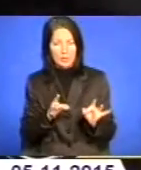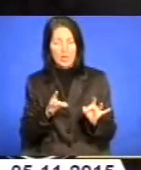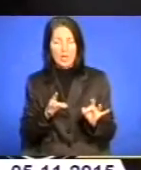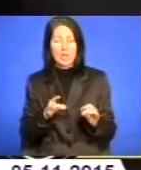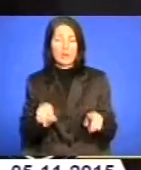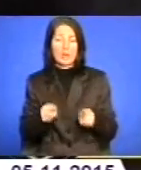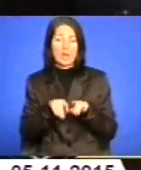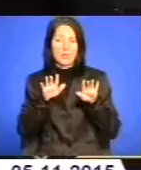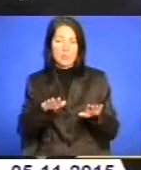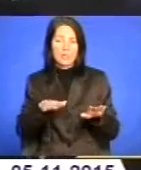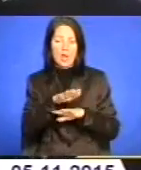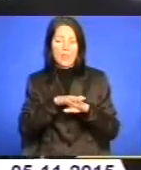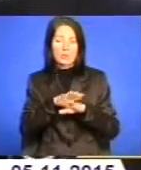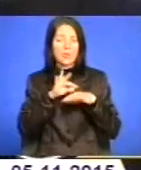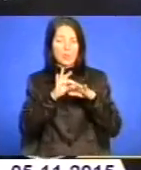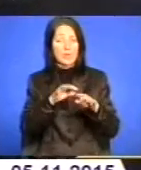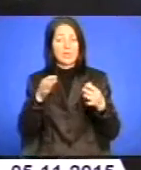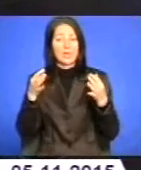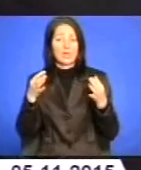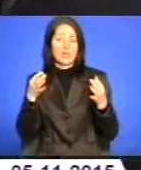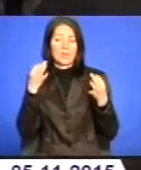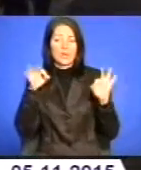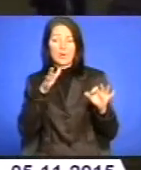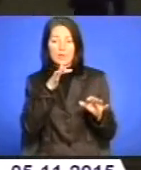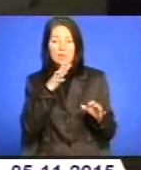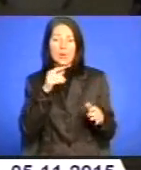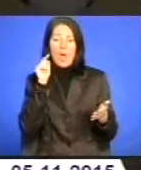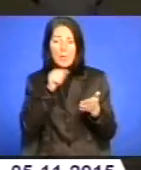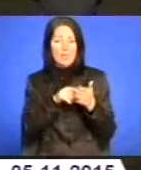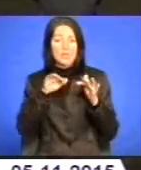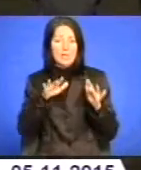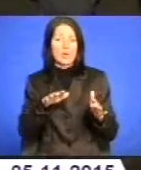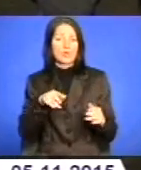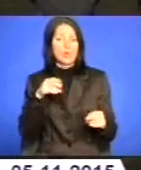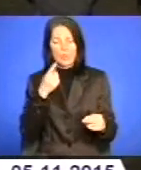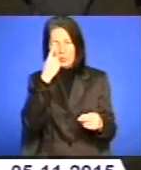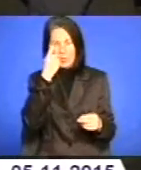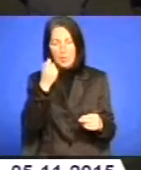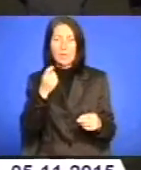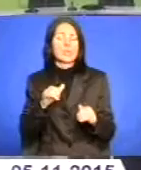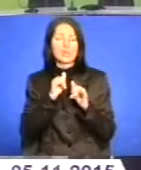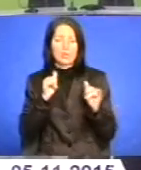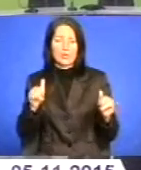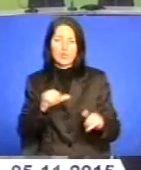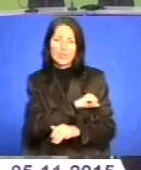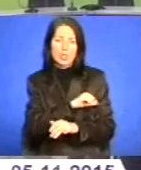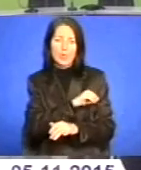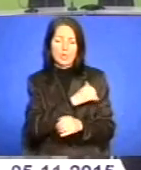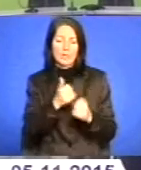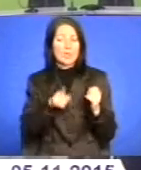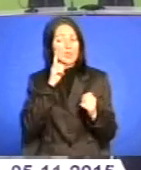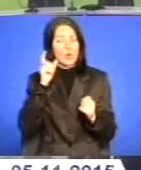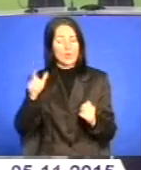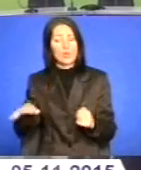масового проведення дозвілля. Мета заходів – запобігання незаконному розповсюдженню наркотичних засобів серед молоді. На території одного із